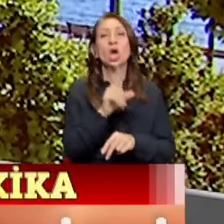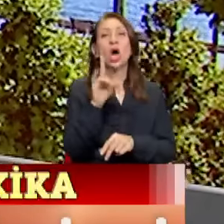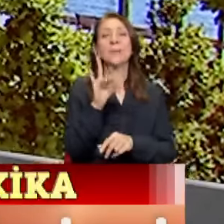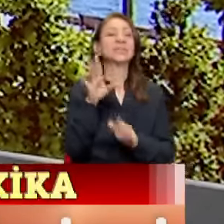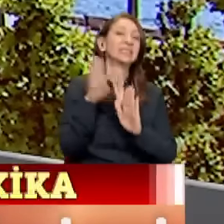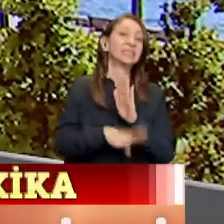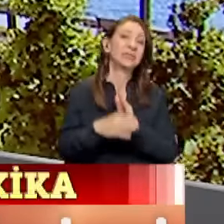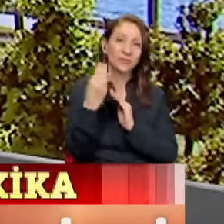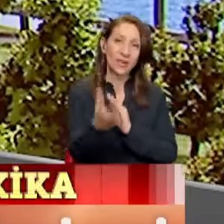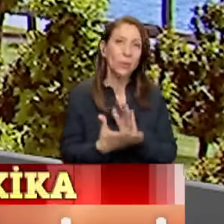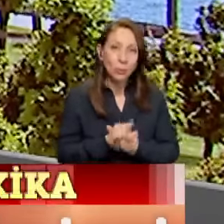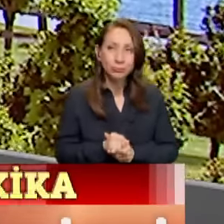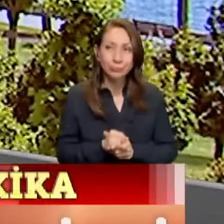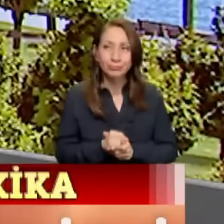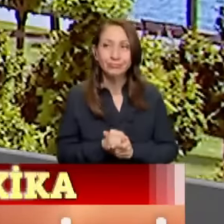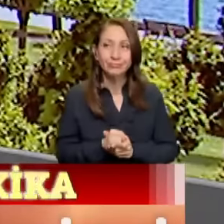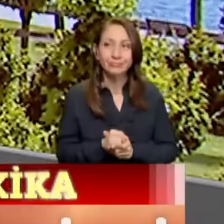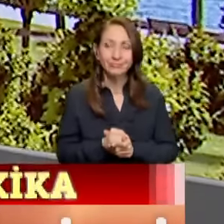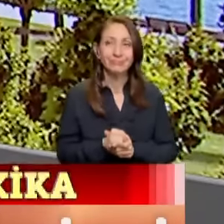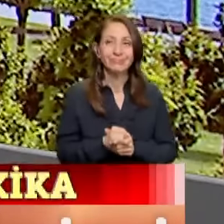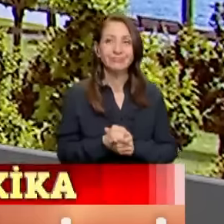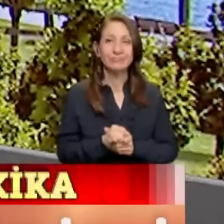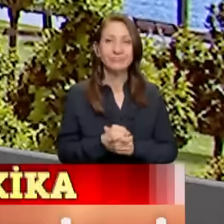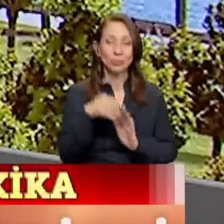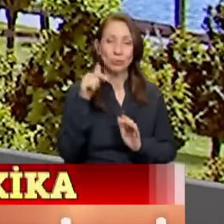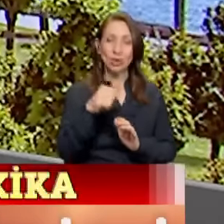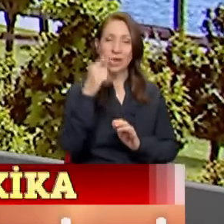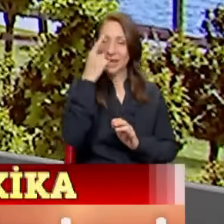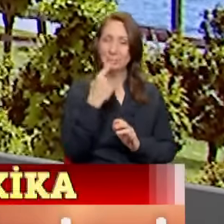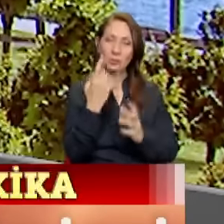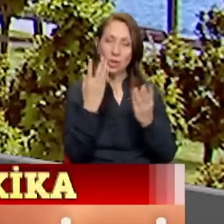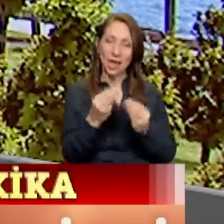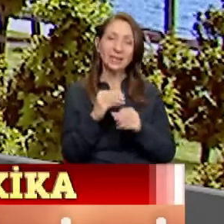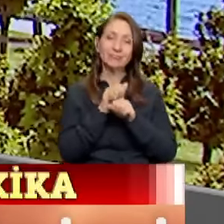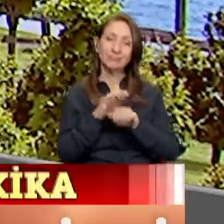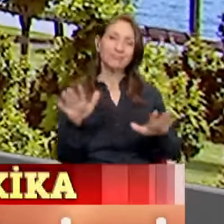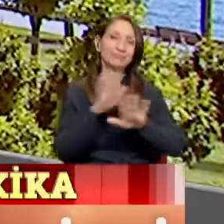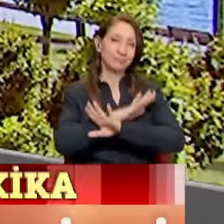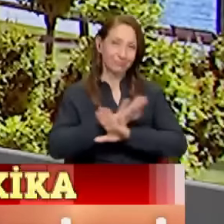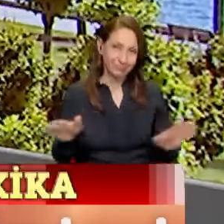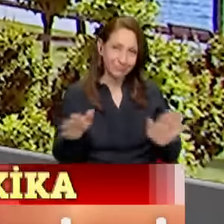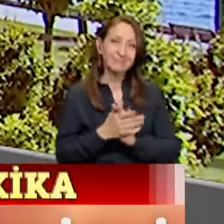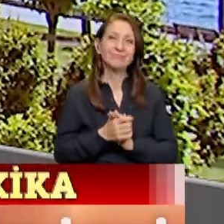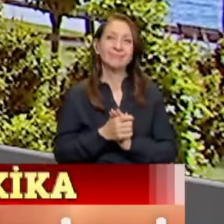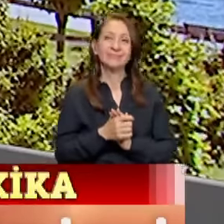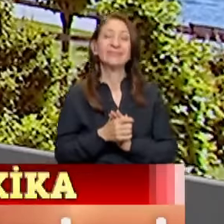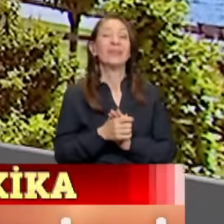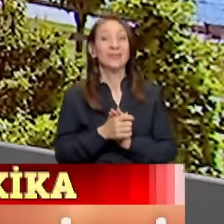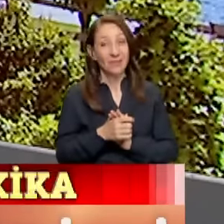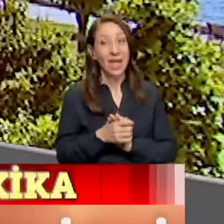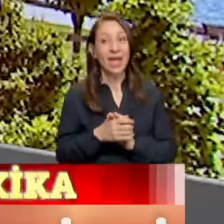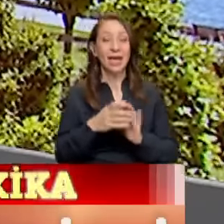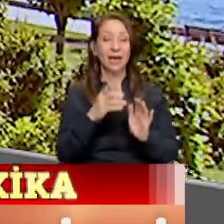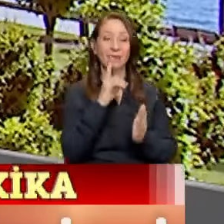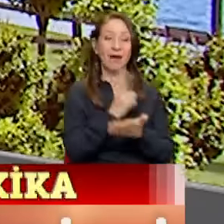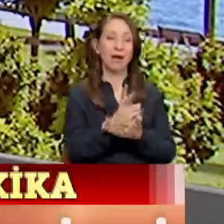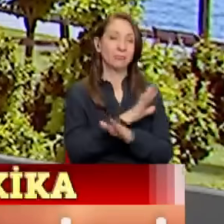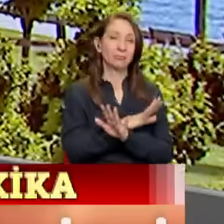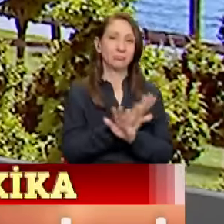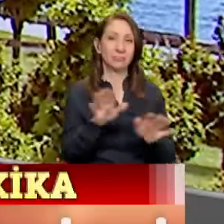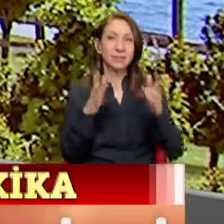155 indirimli faydalanabileceği uygulama bugün itibariyle resmi gazetede yayınlandı ve yürürlüğe